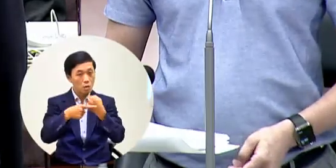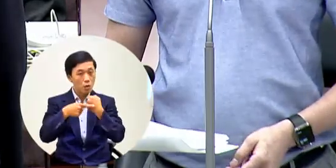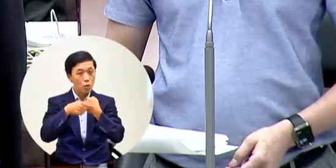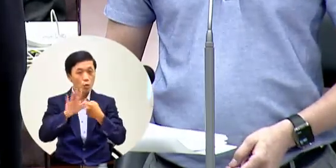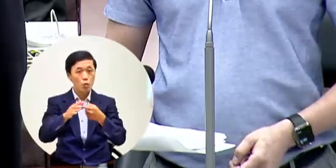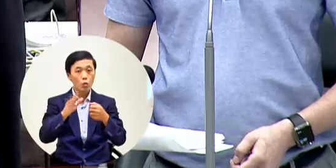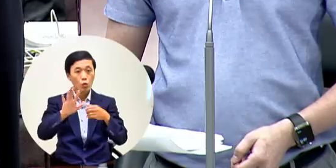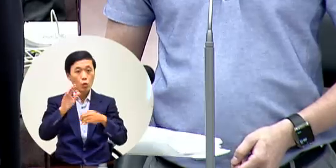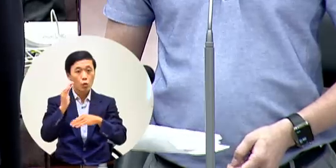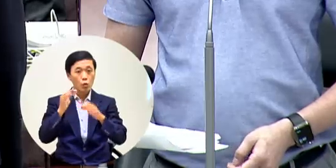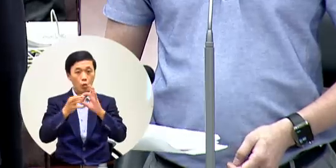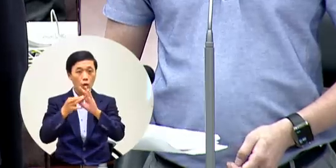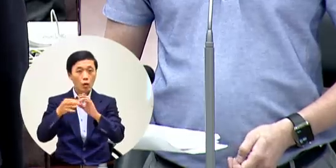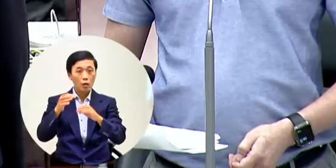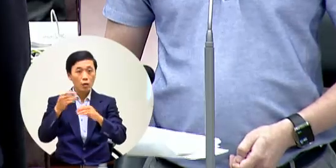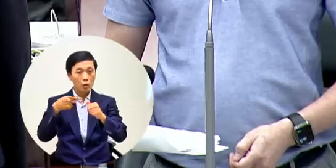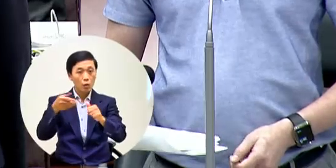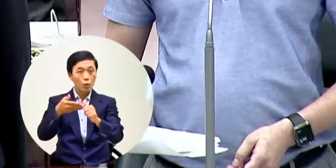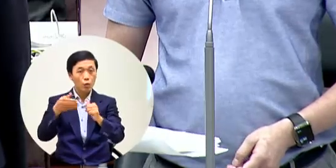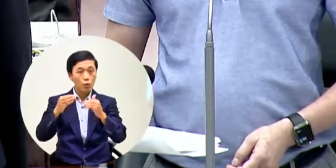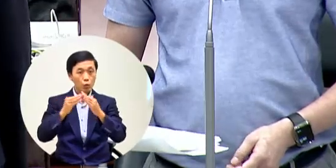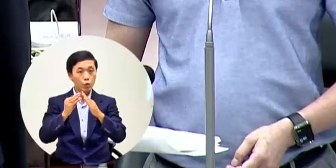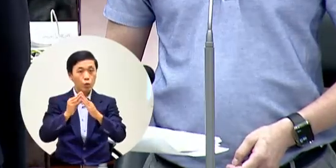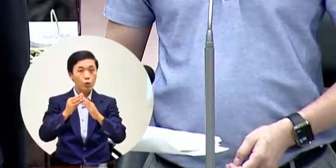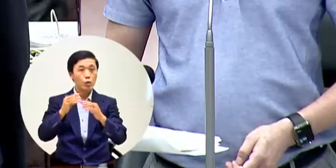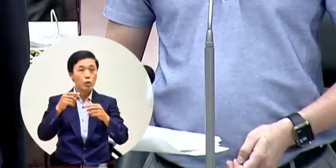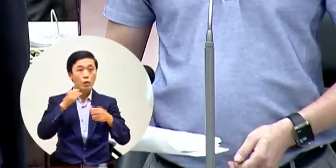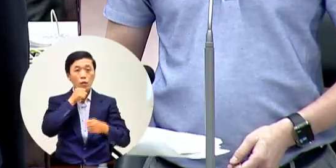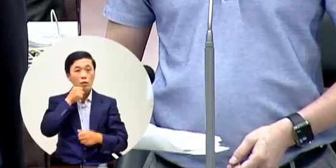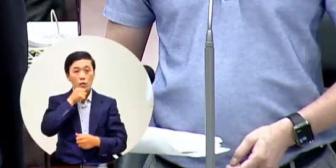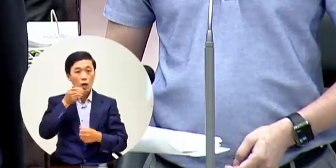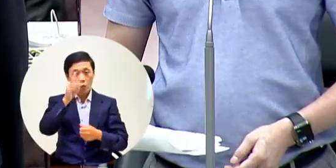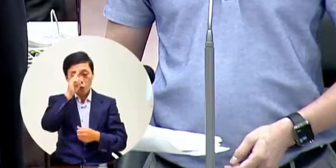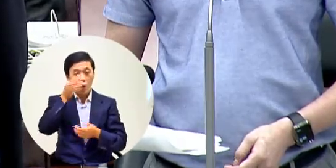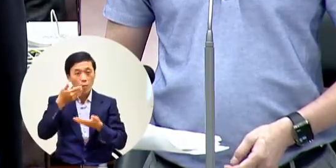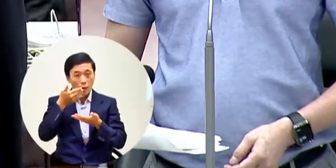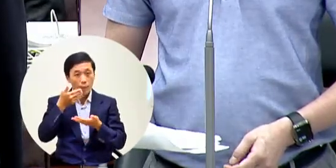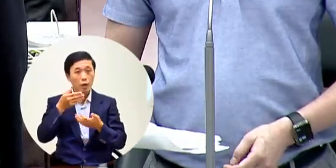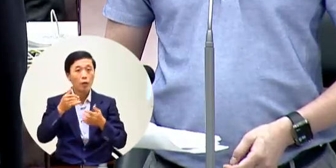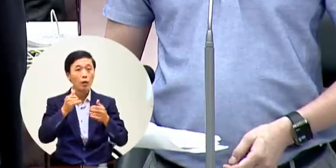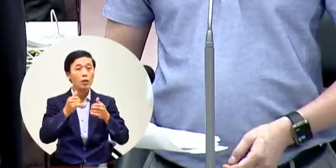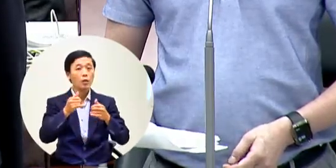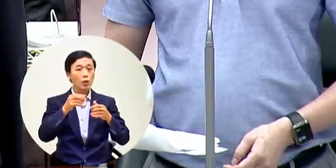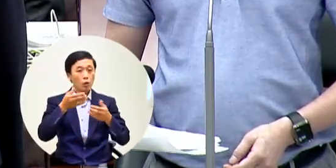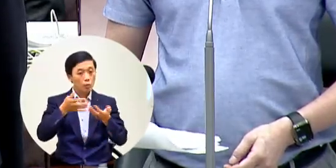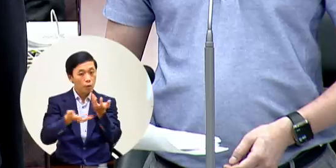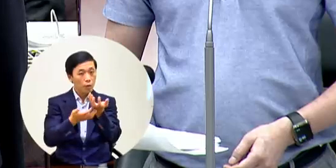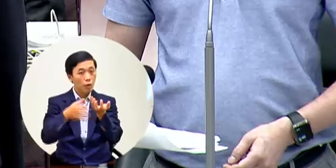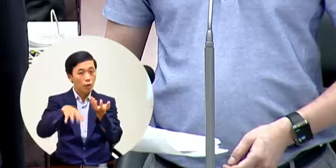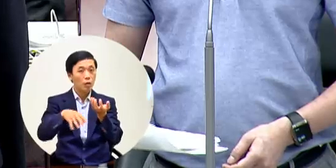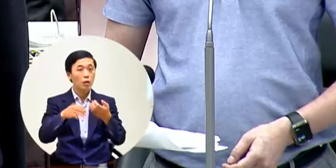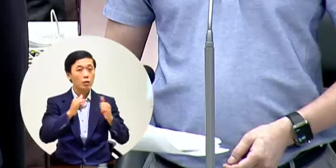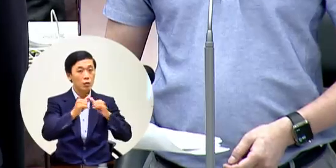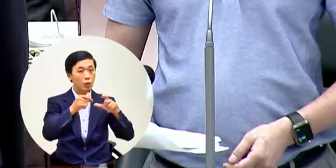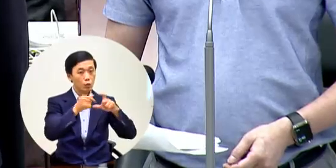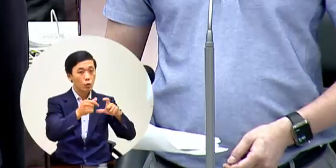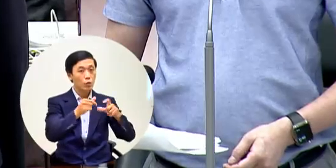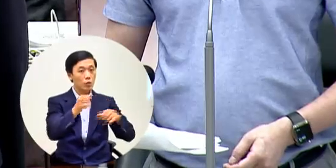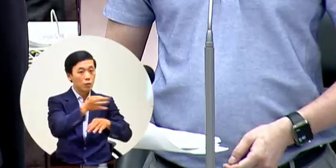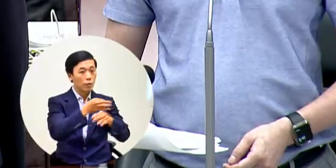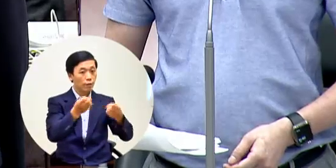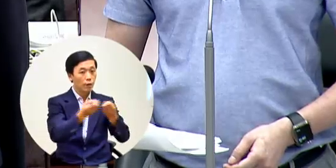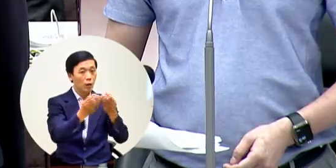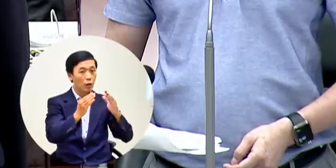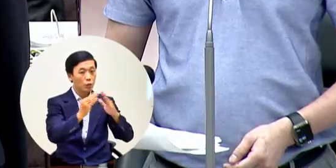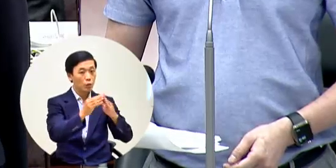括教育局的学校营养午餐、学校的厨房，那还有社区金花局的市场、夜市，都有